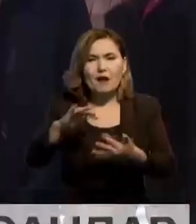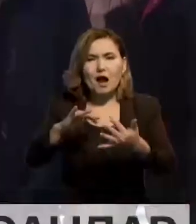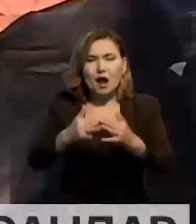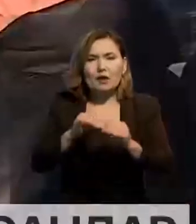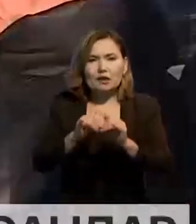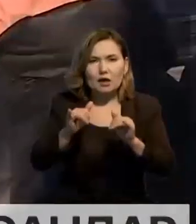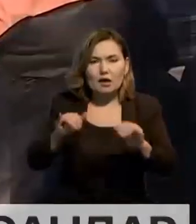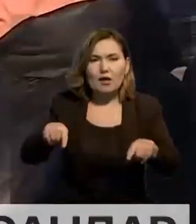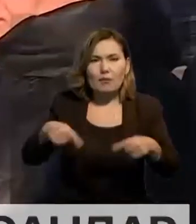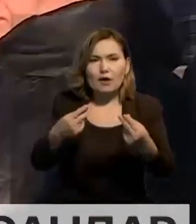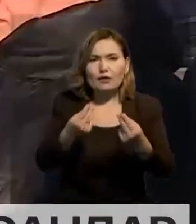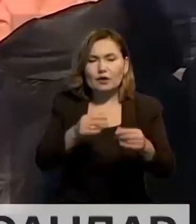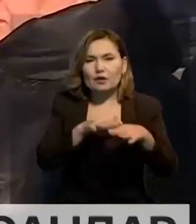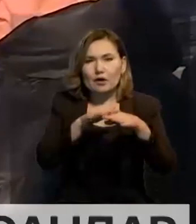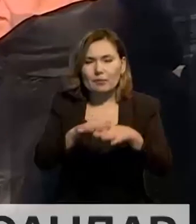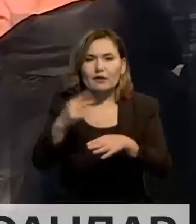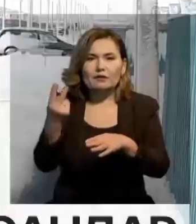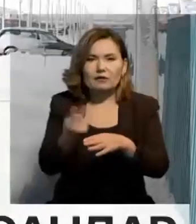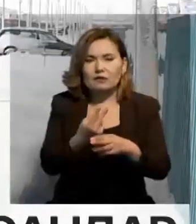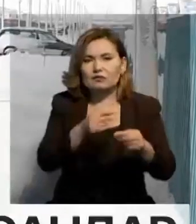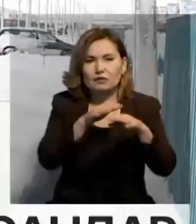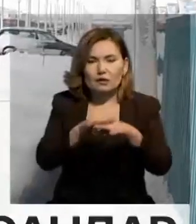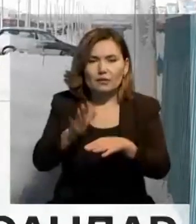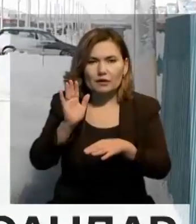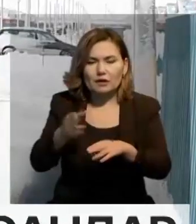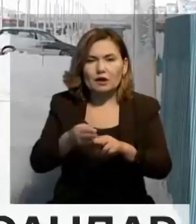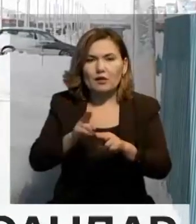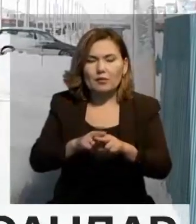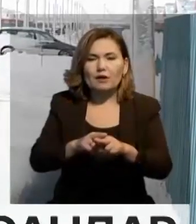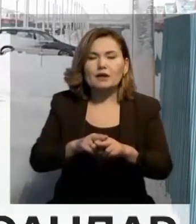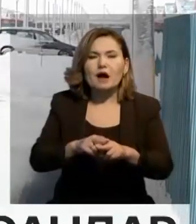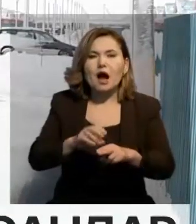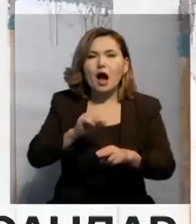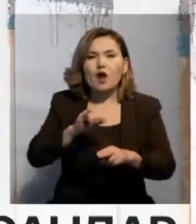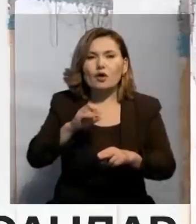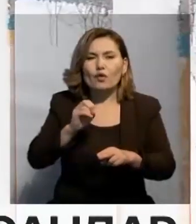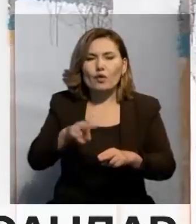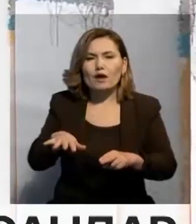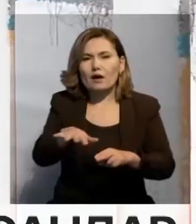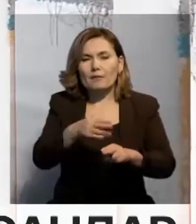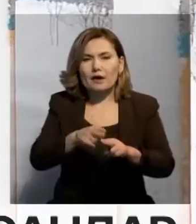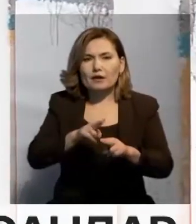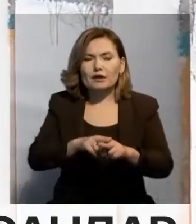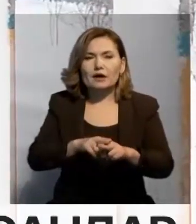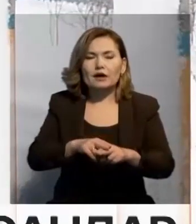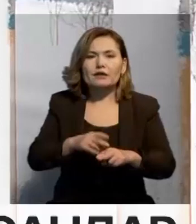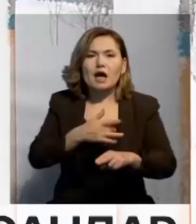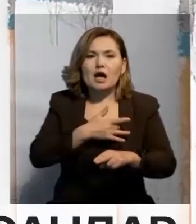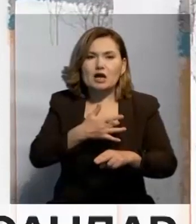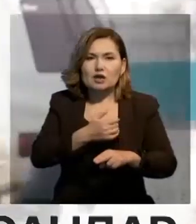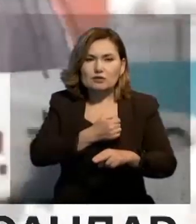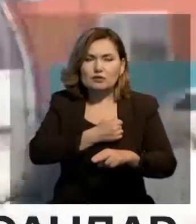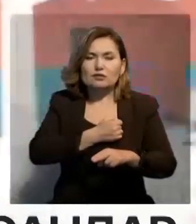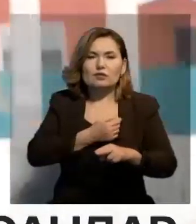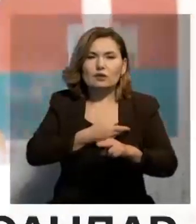дамуы қаржы бұрынғыдан да көп көлемде бөлінеді. Жоғарыда айтылған нысандардан тыс Әулиекөлде осы жыл аяғына таман инсульт орталығының құрылысы